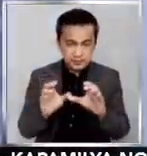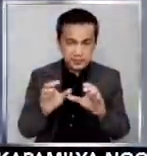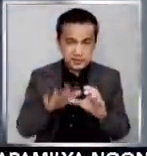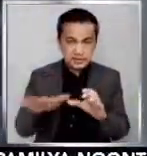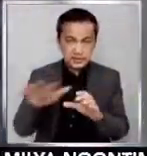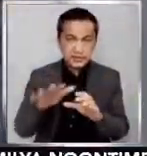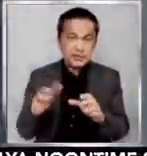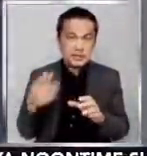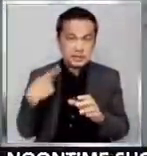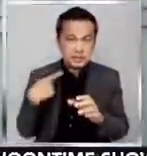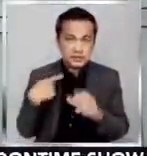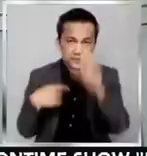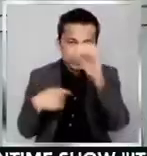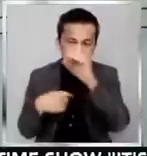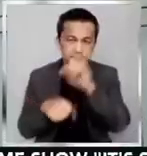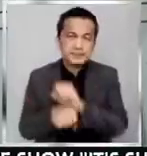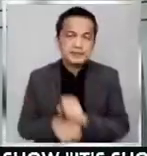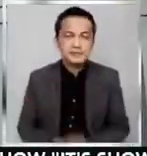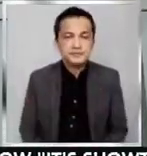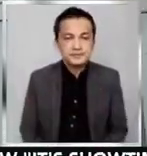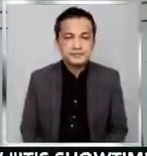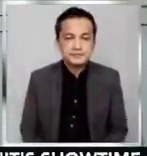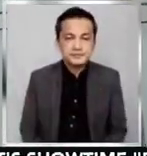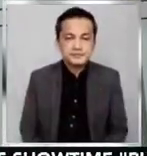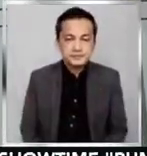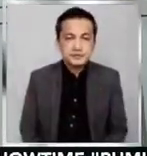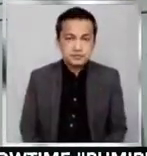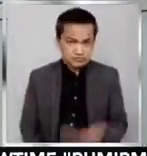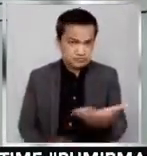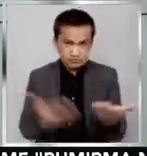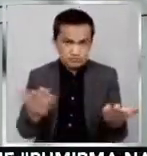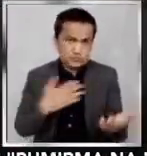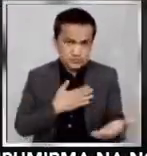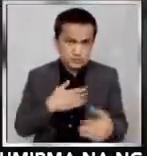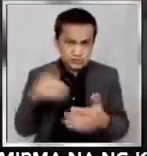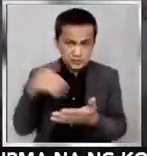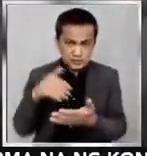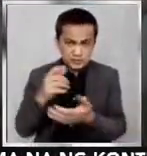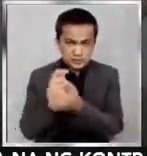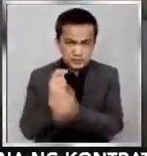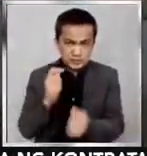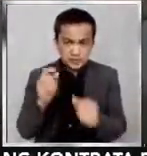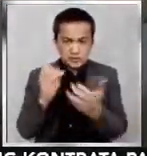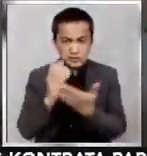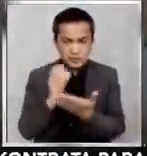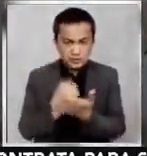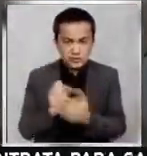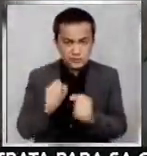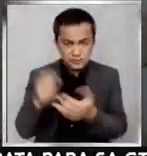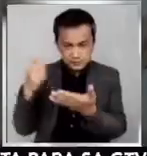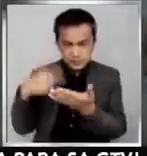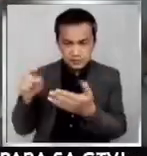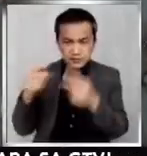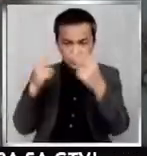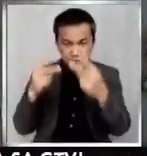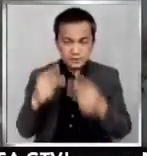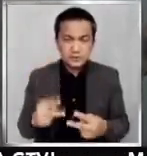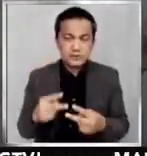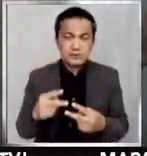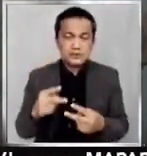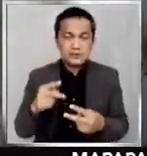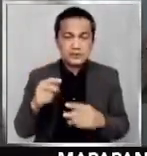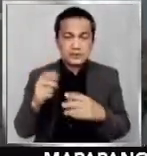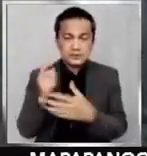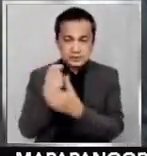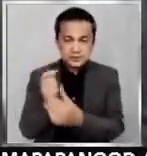nakahanap daw ng trabaho. Sa mga gusto mag-aral ng TESDA courses, pwedeng i-check ang website ng TESDA o pumunta sa mga